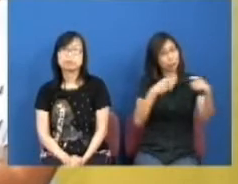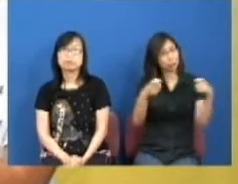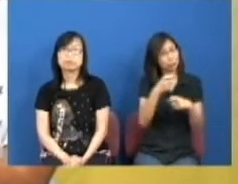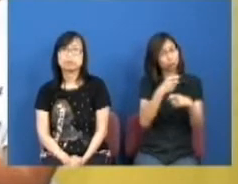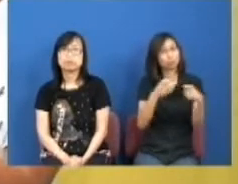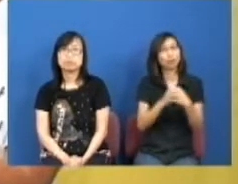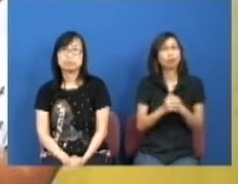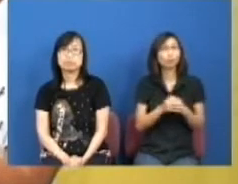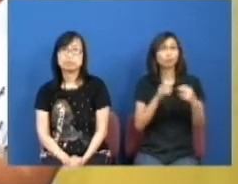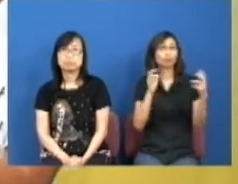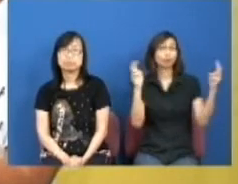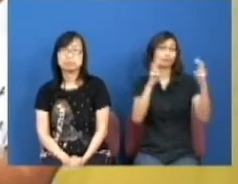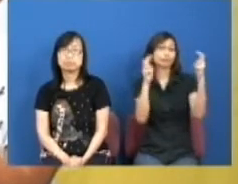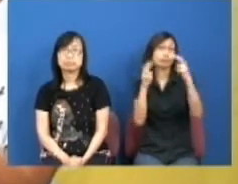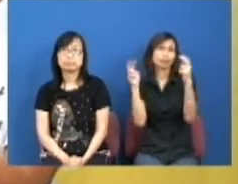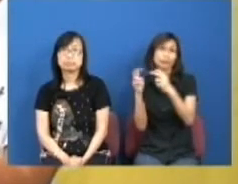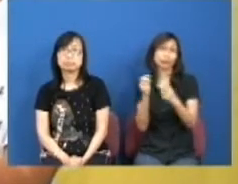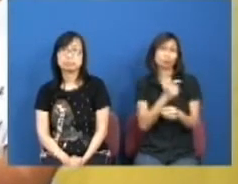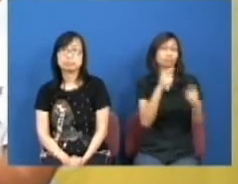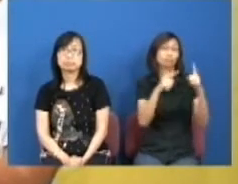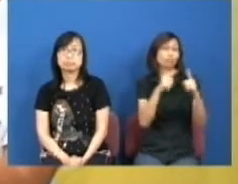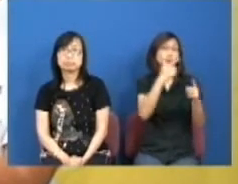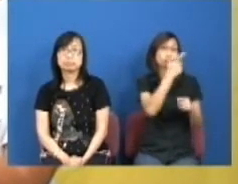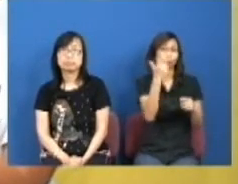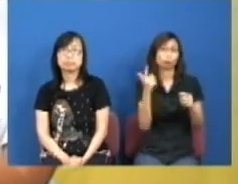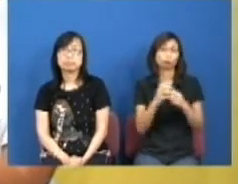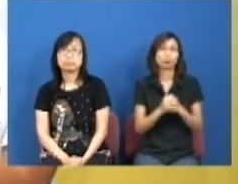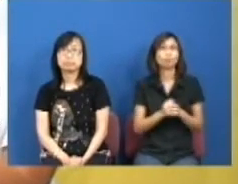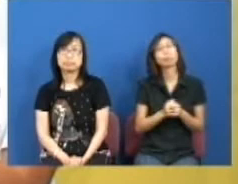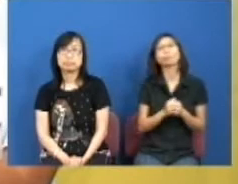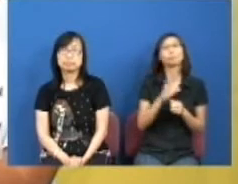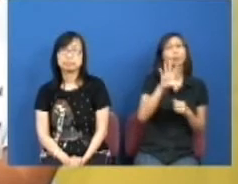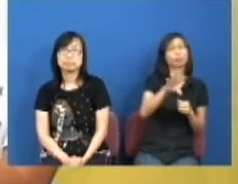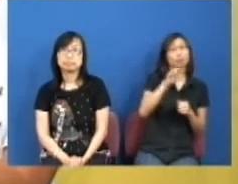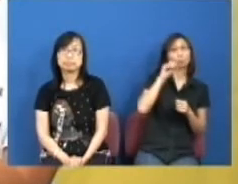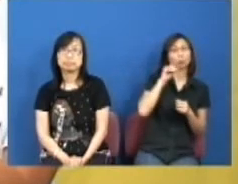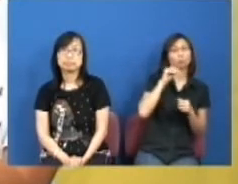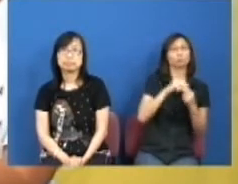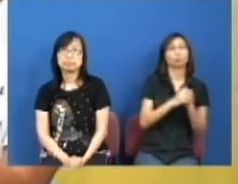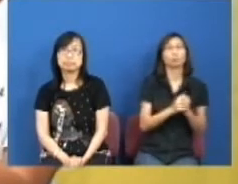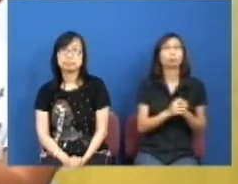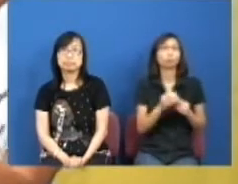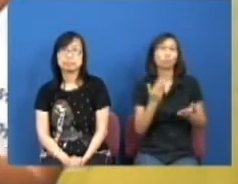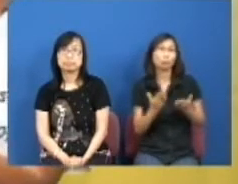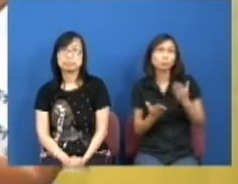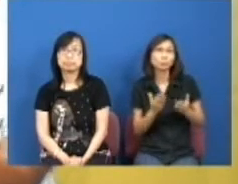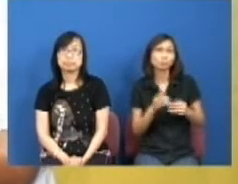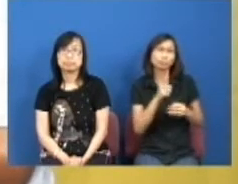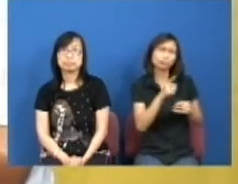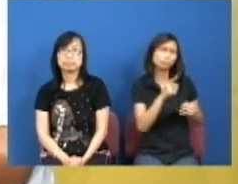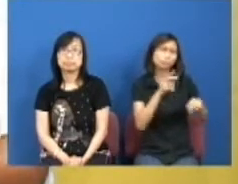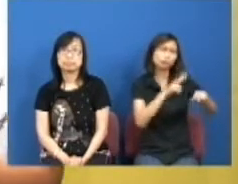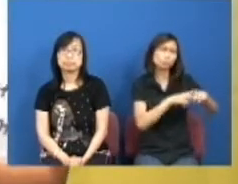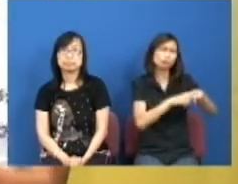者人哋都睇中你本身喺香港有一定嘅社會地位咧，都會被吸納，或者被統戰啊，或者中國咁多省